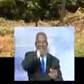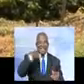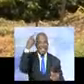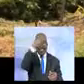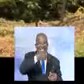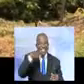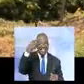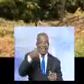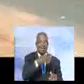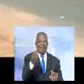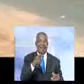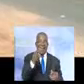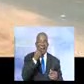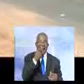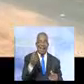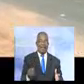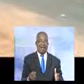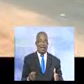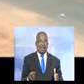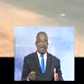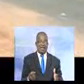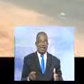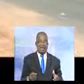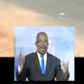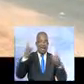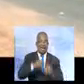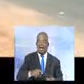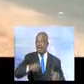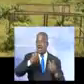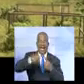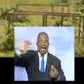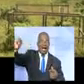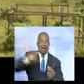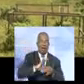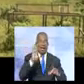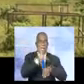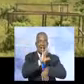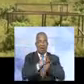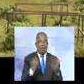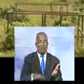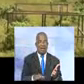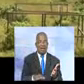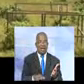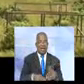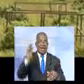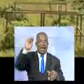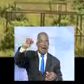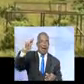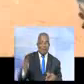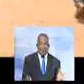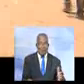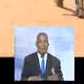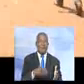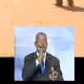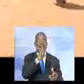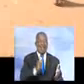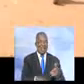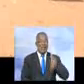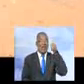symbole de la ville. Située à l'ouest de la Côte d'Ivoire, cette localité attire un condensé de